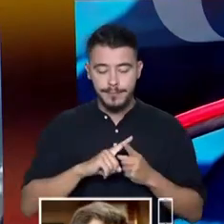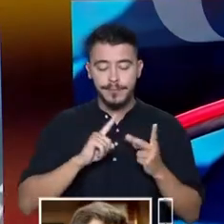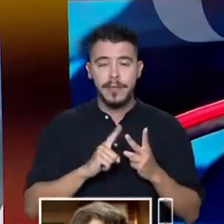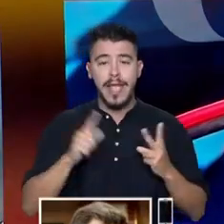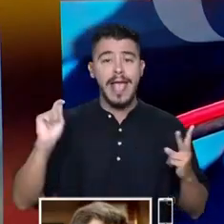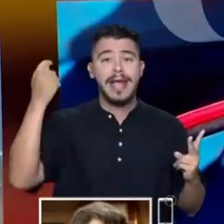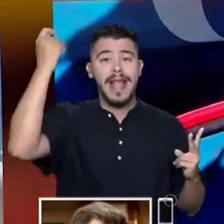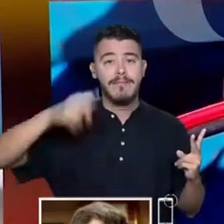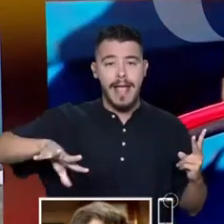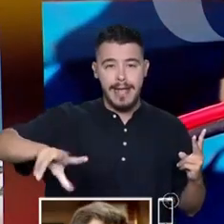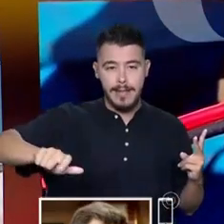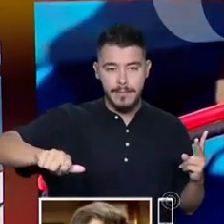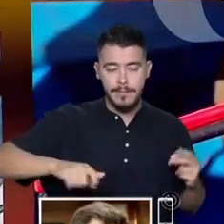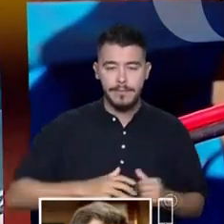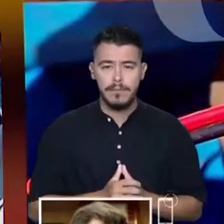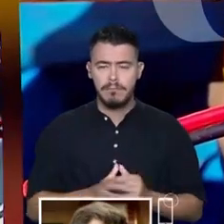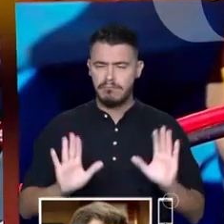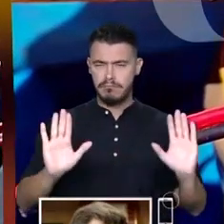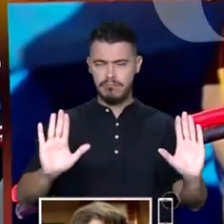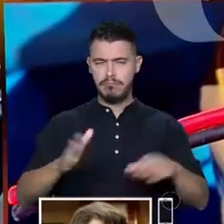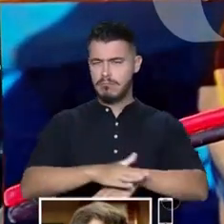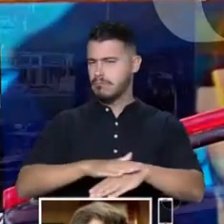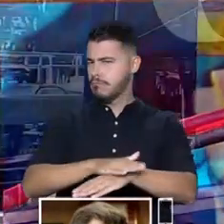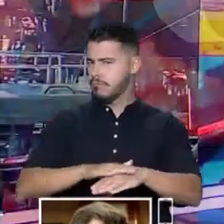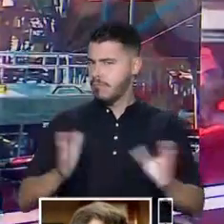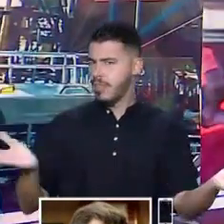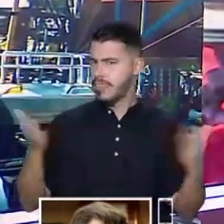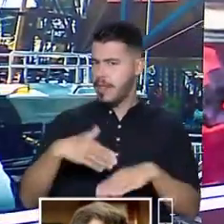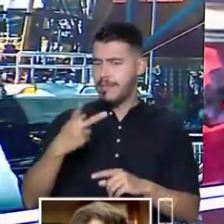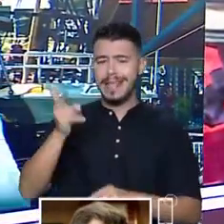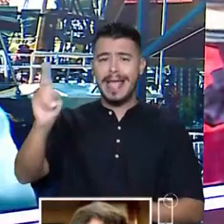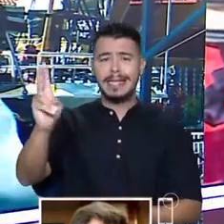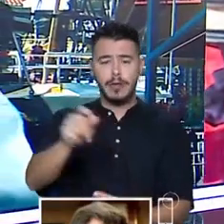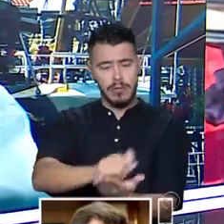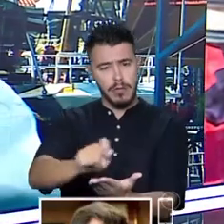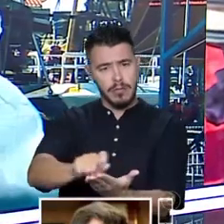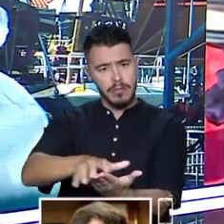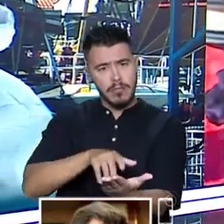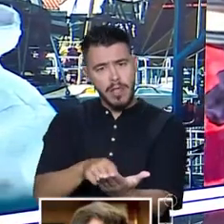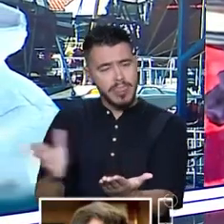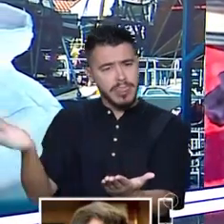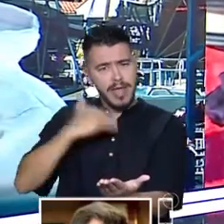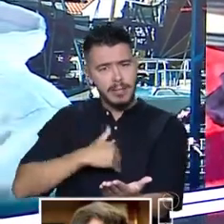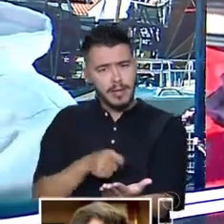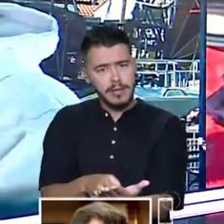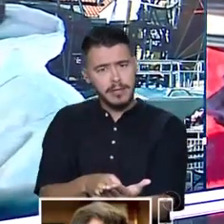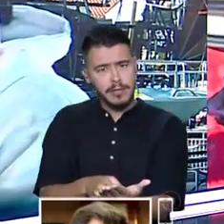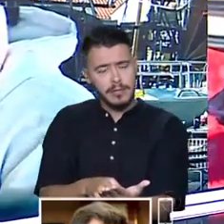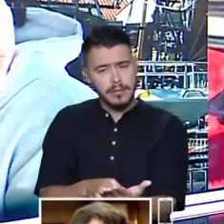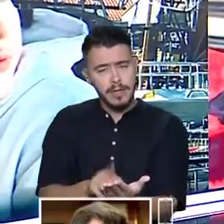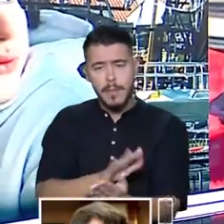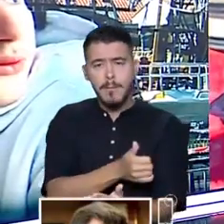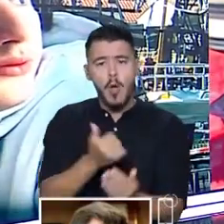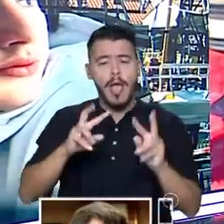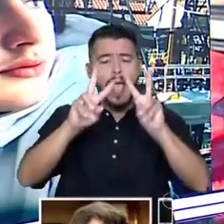έκλεβε ρεύμα. Κατηγορήθηκε με ένα λεπτό, με συγχωρείτε πολύ. Από πού κατηγορείται? Δεν υπάρχει τέτοια κατηγορία πουθενά. Έχει διαταχθεί η έρευνα, αλλά από το Δήμο